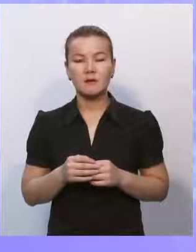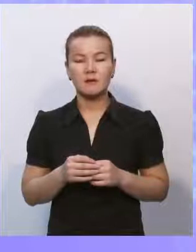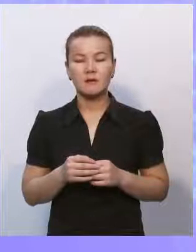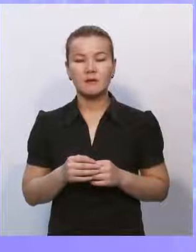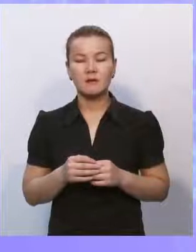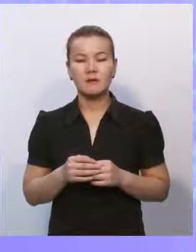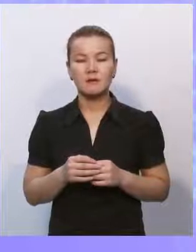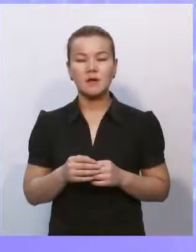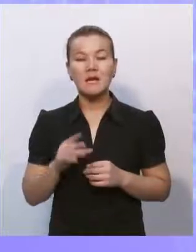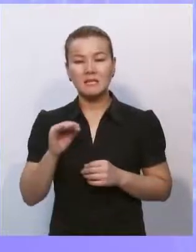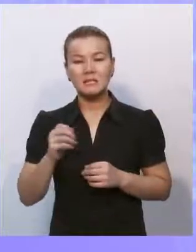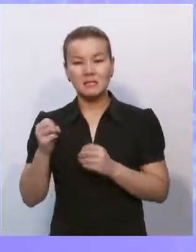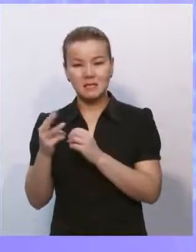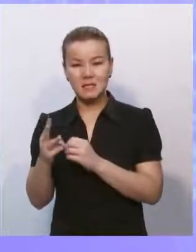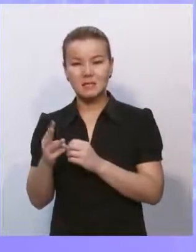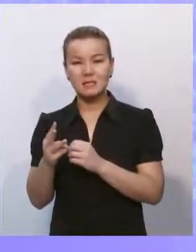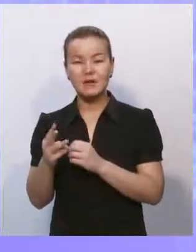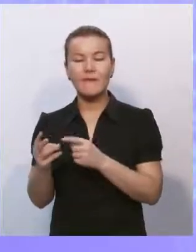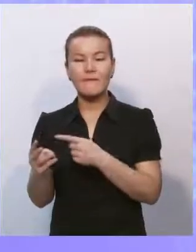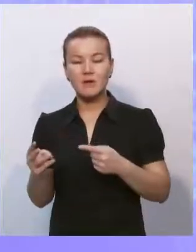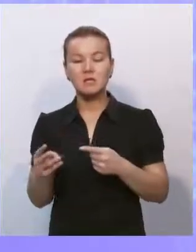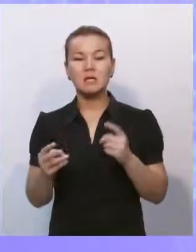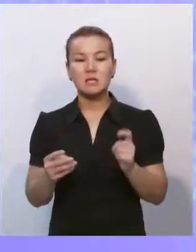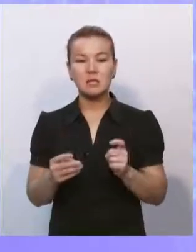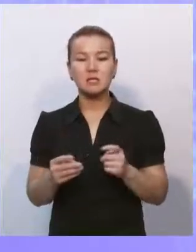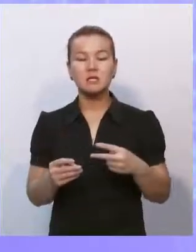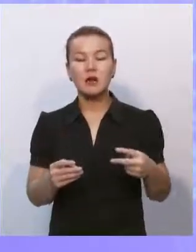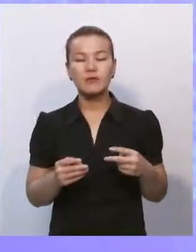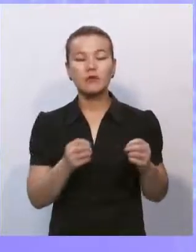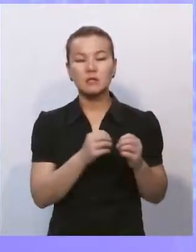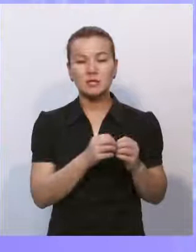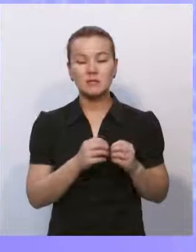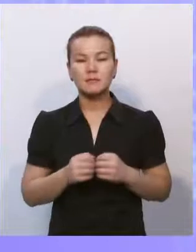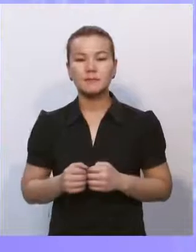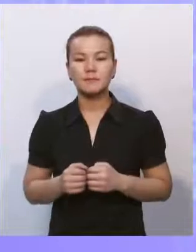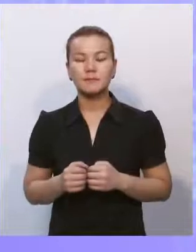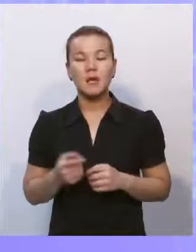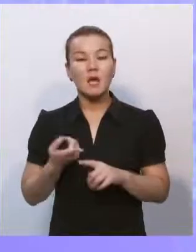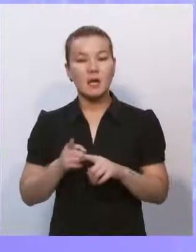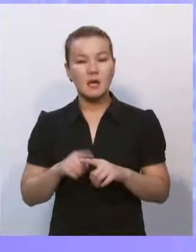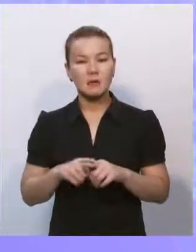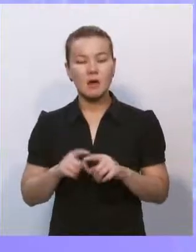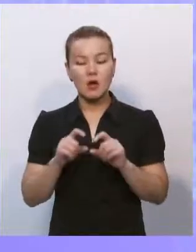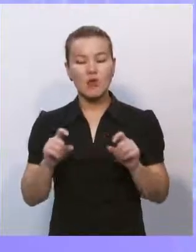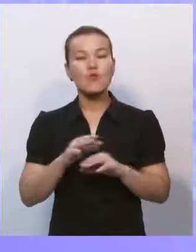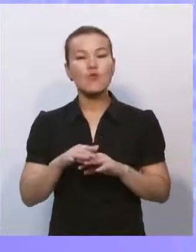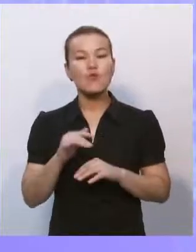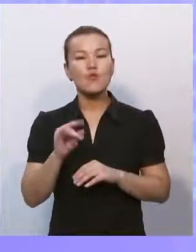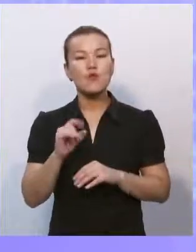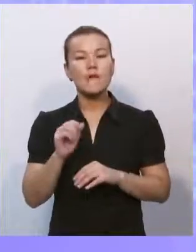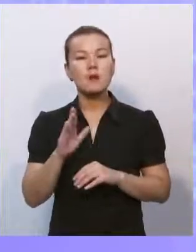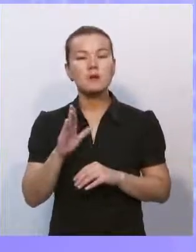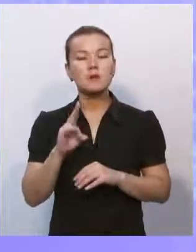из 13 вычли x равно 10 это уравнение